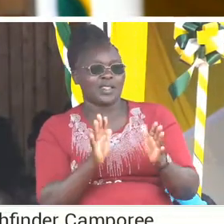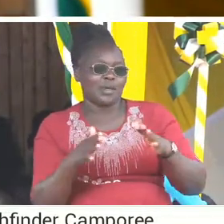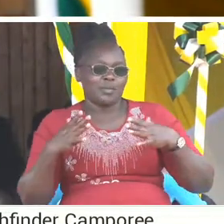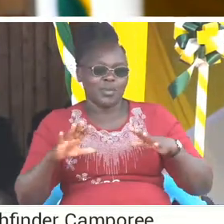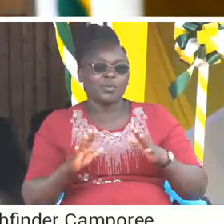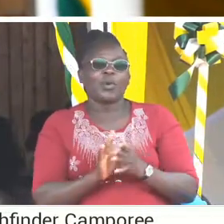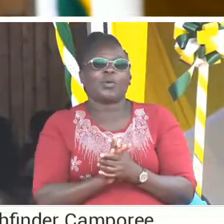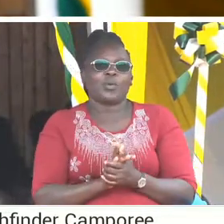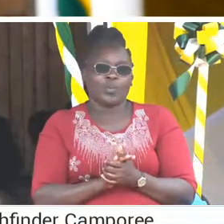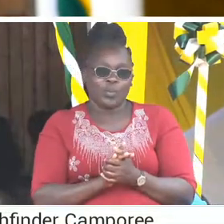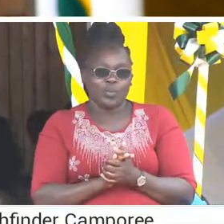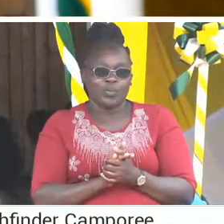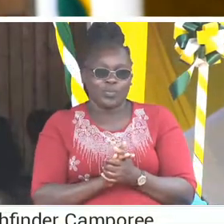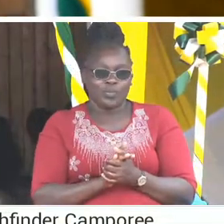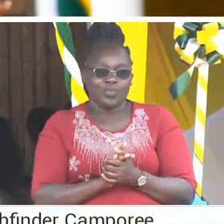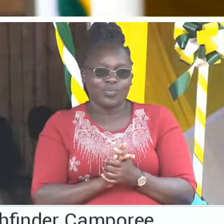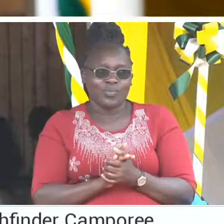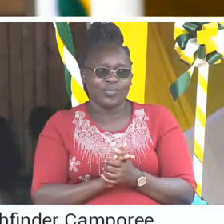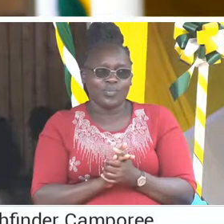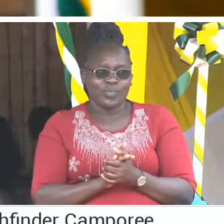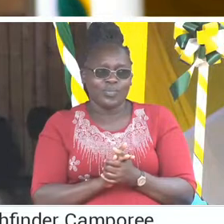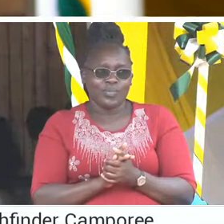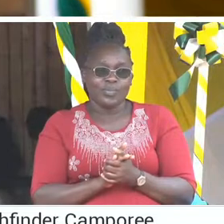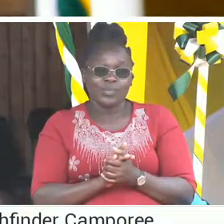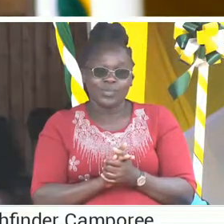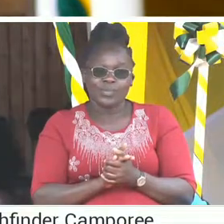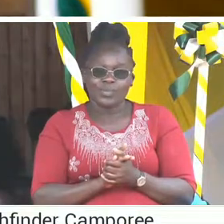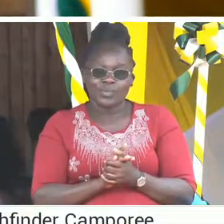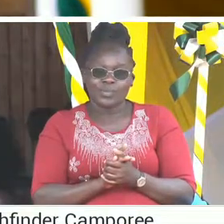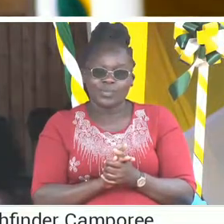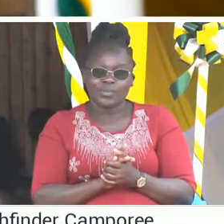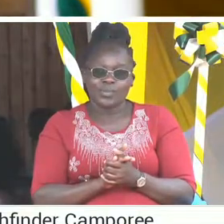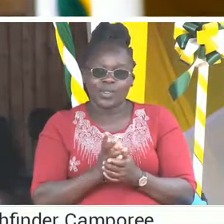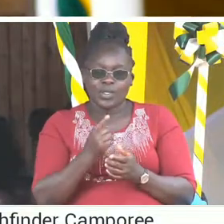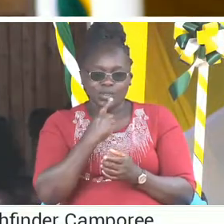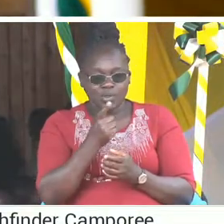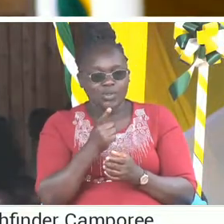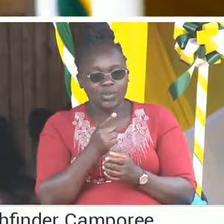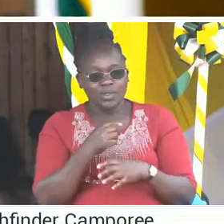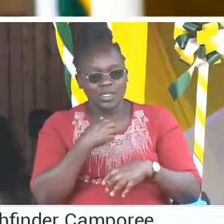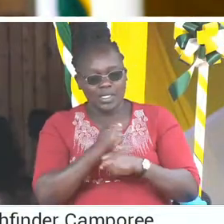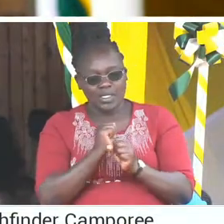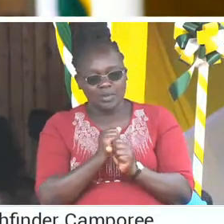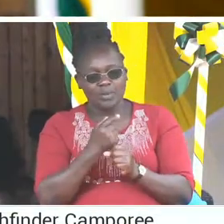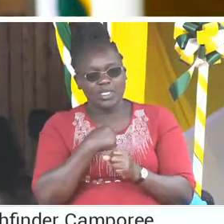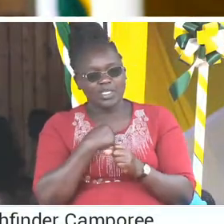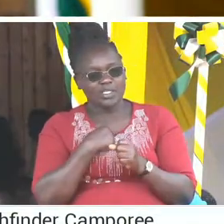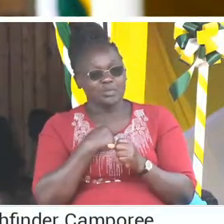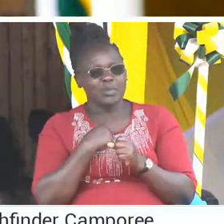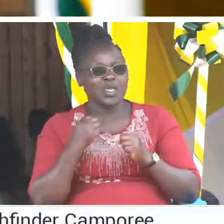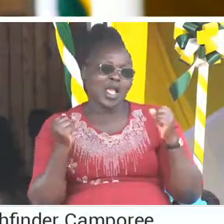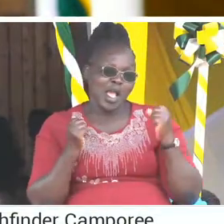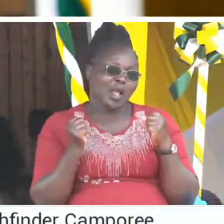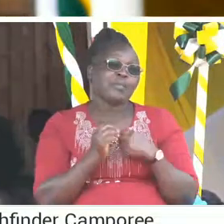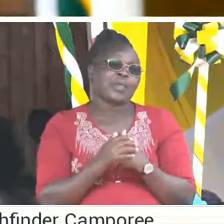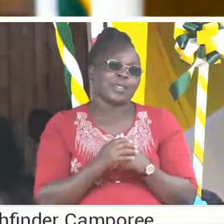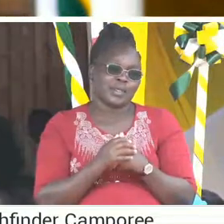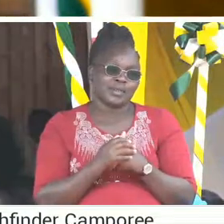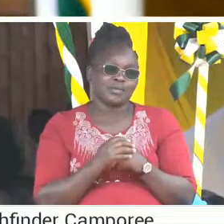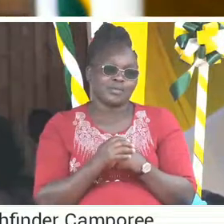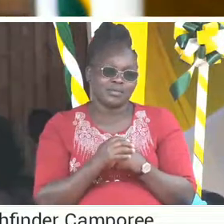na kwamba ndio it excites me because there is a hope for our future as a